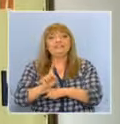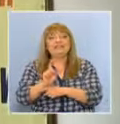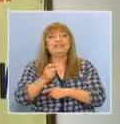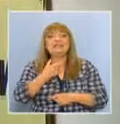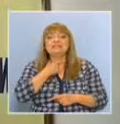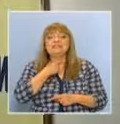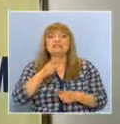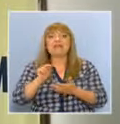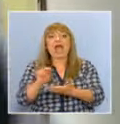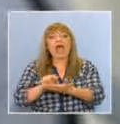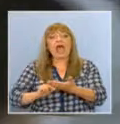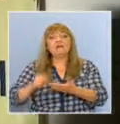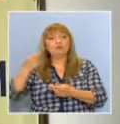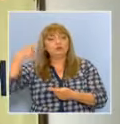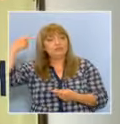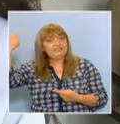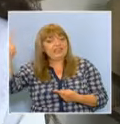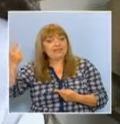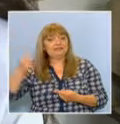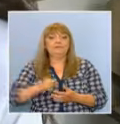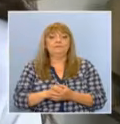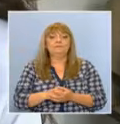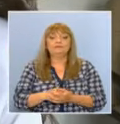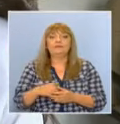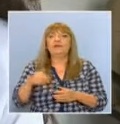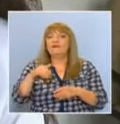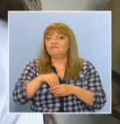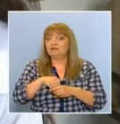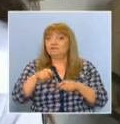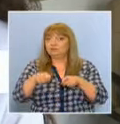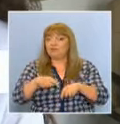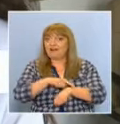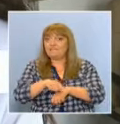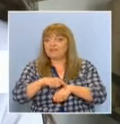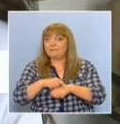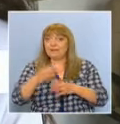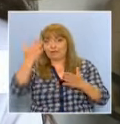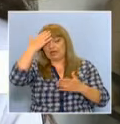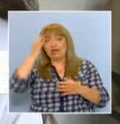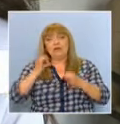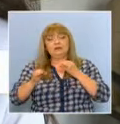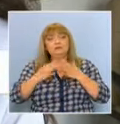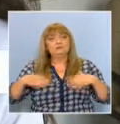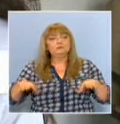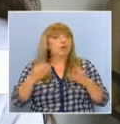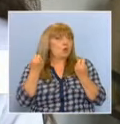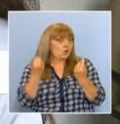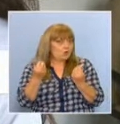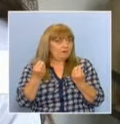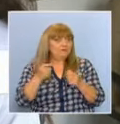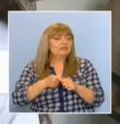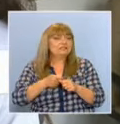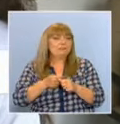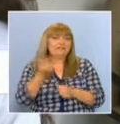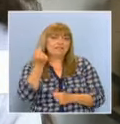идеята за заснемане на поздравителния видеоклип. В това време на пандемия е хубаво да си правим едни такива малки